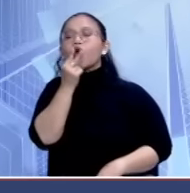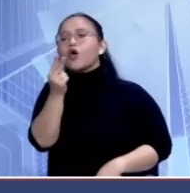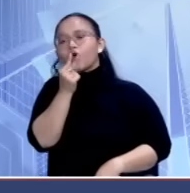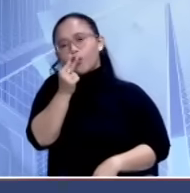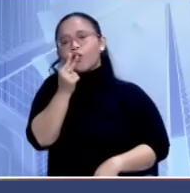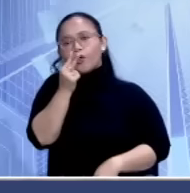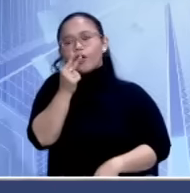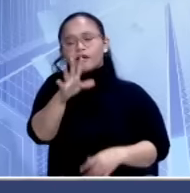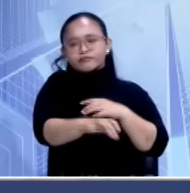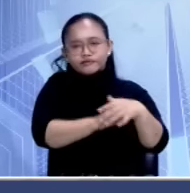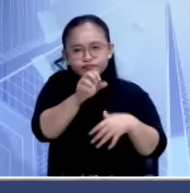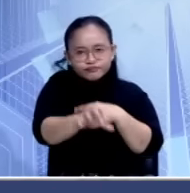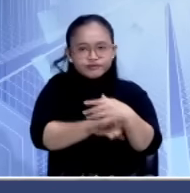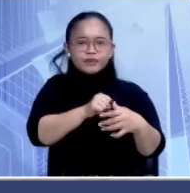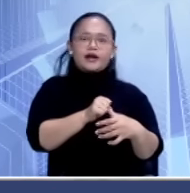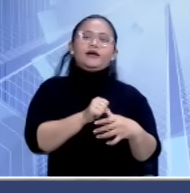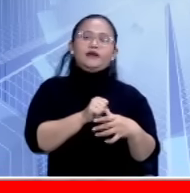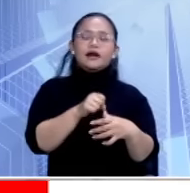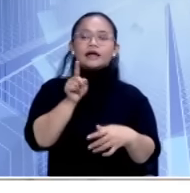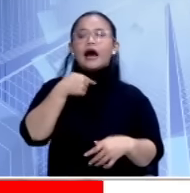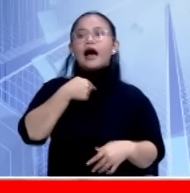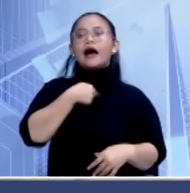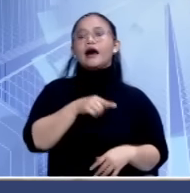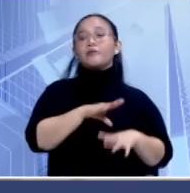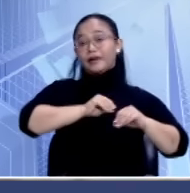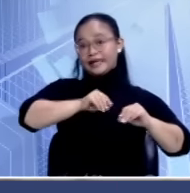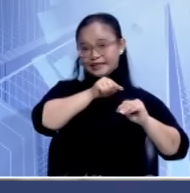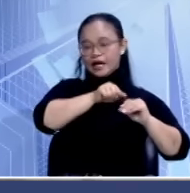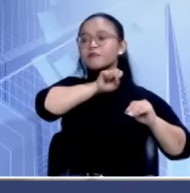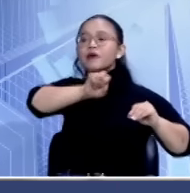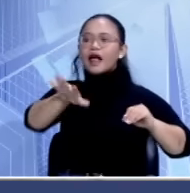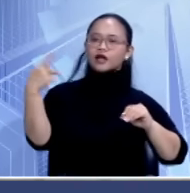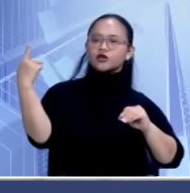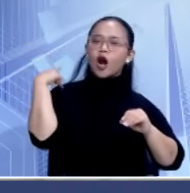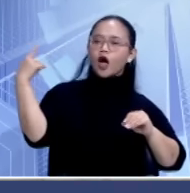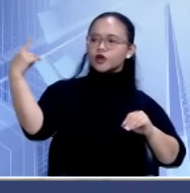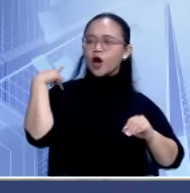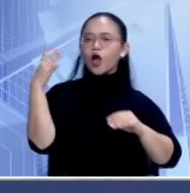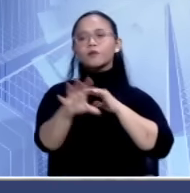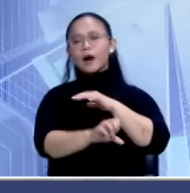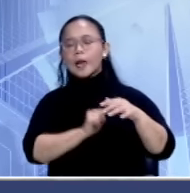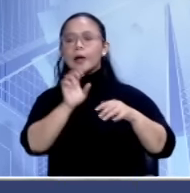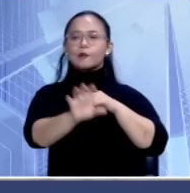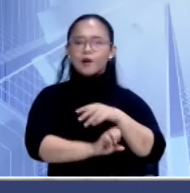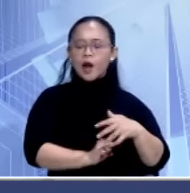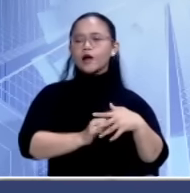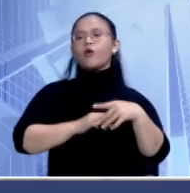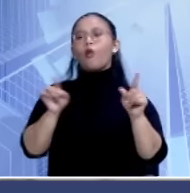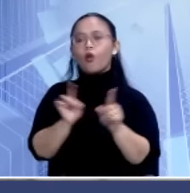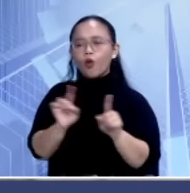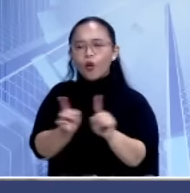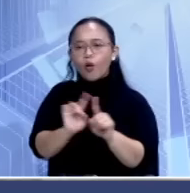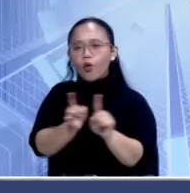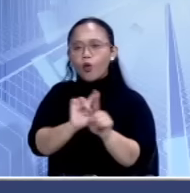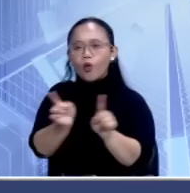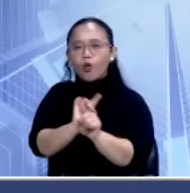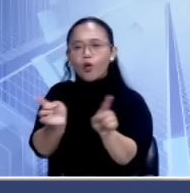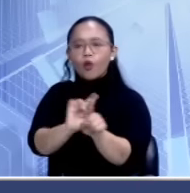curian. Teriak-teriak maling. Terus? Begitu. Lari ke belakang,